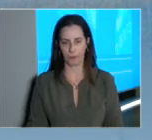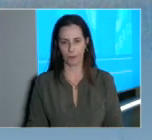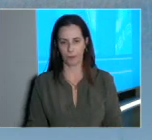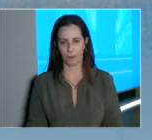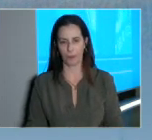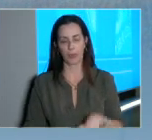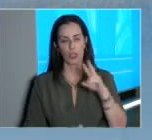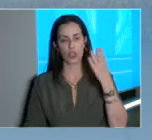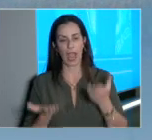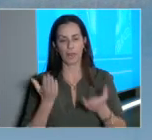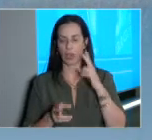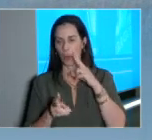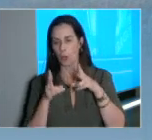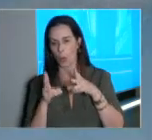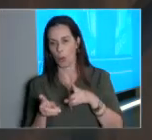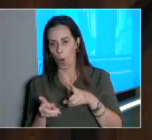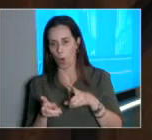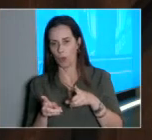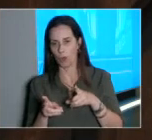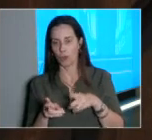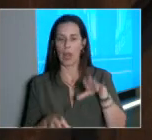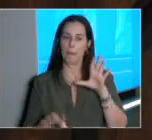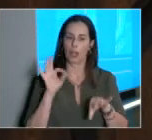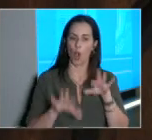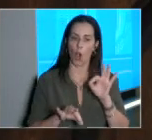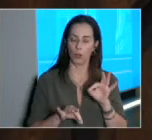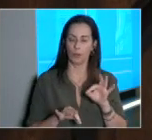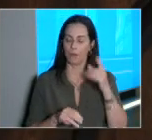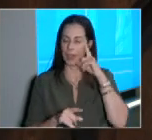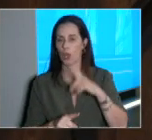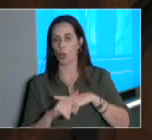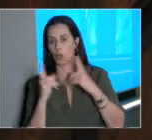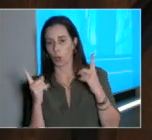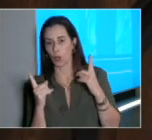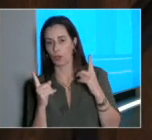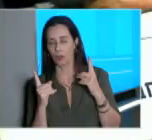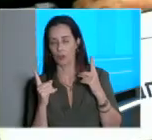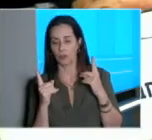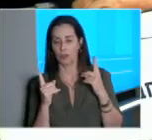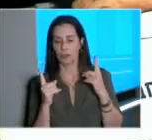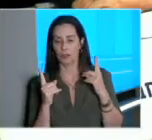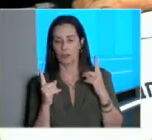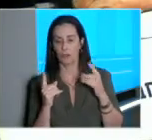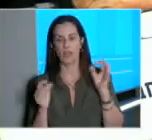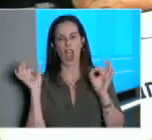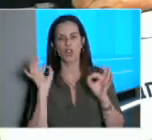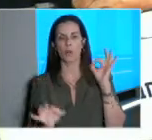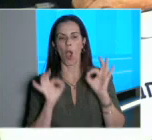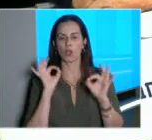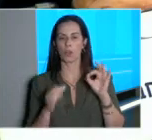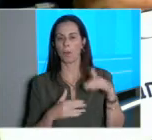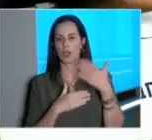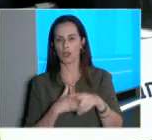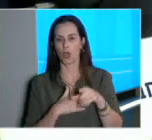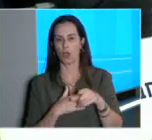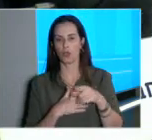תראה, יש הבדל בין הומור ובין מערכת בחירות ובין חילוקי דעות לבין השמצות שאתה יודע, בסוף